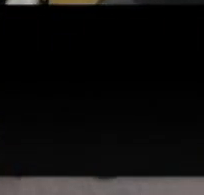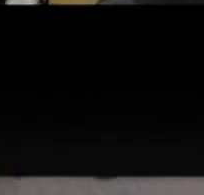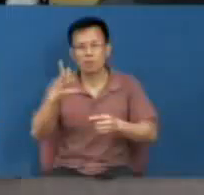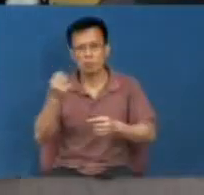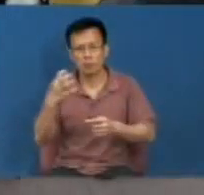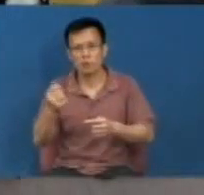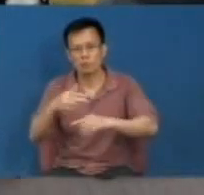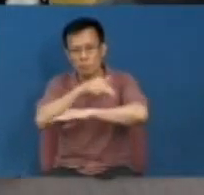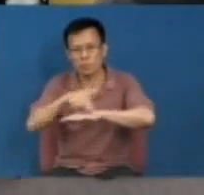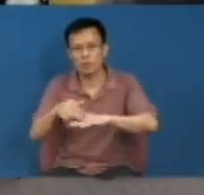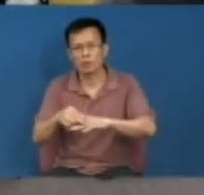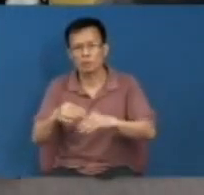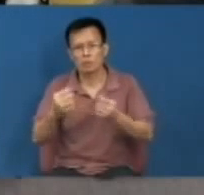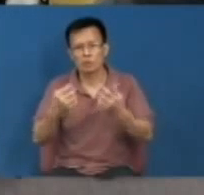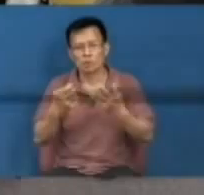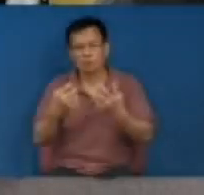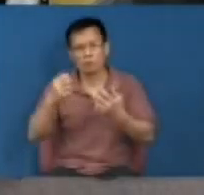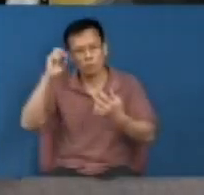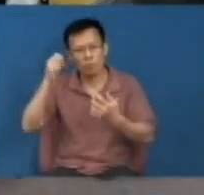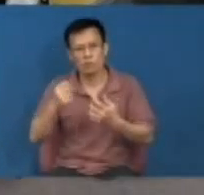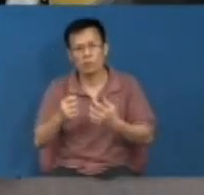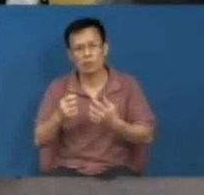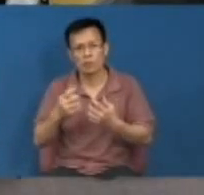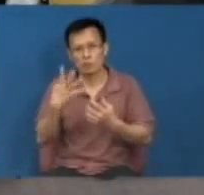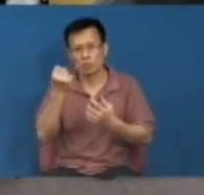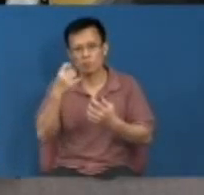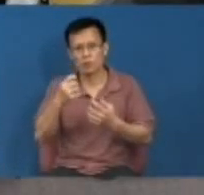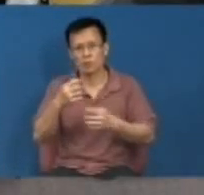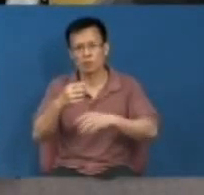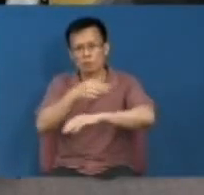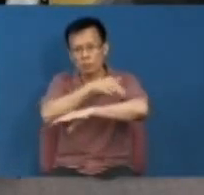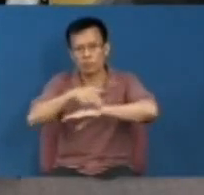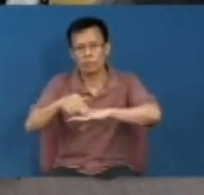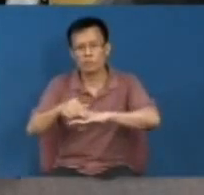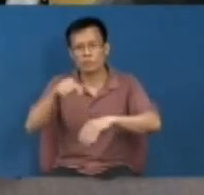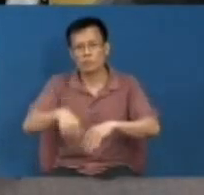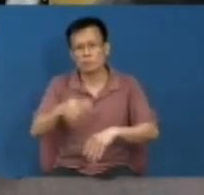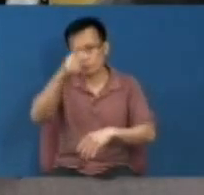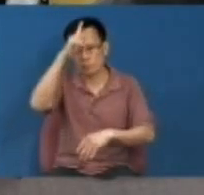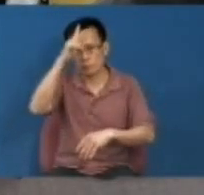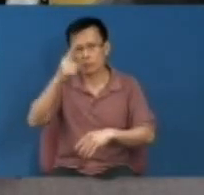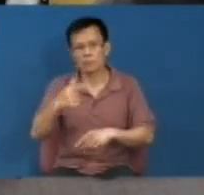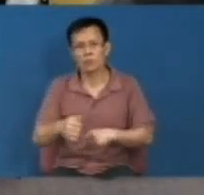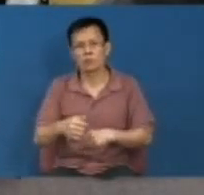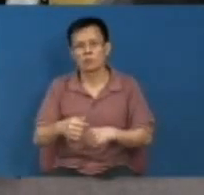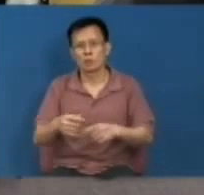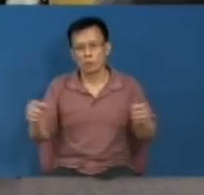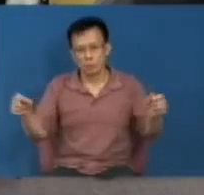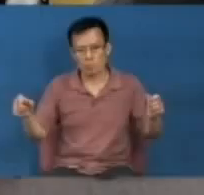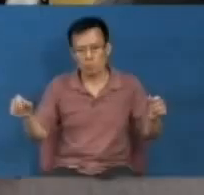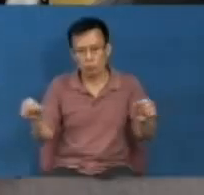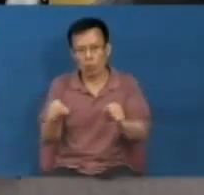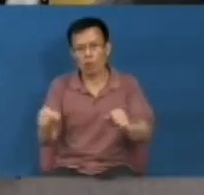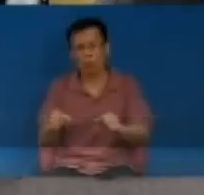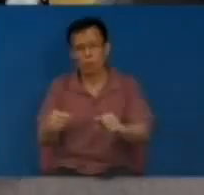佢哋估我哋咧就係得嗰500-500尺。 係 地政處最後度嘅咧就少100多尺。係即係我